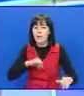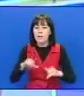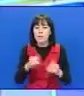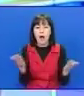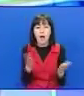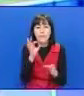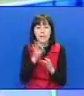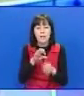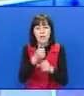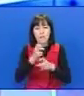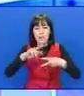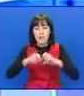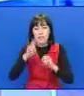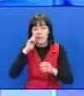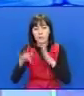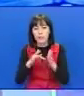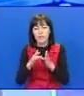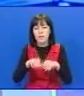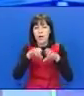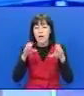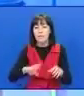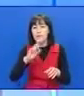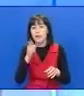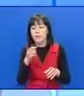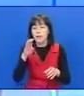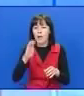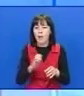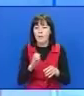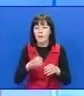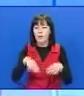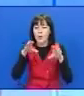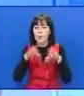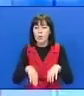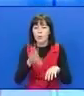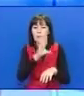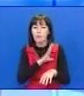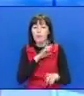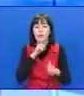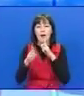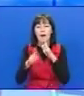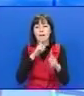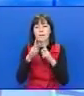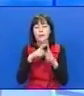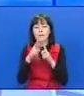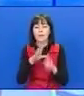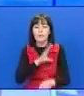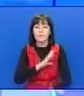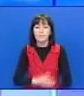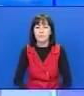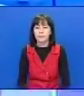не? Өзекті мәселе Шымкент қаласының әкімі Ғабидулла Әбдірахымовтың төрағалығымен өткен алқалы жиында әңгіме өзегіне